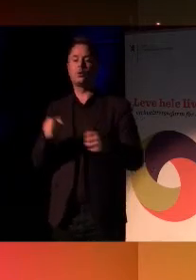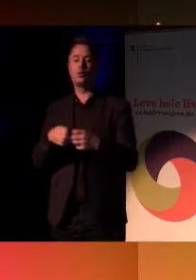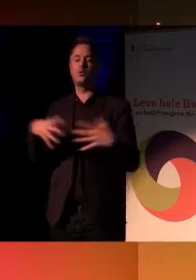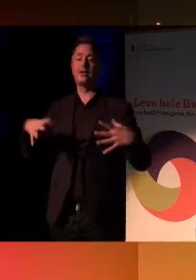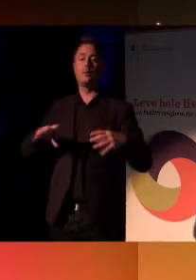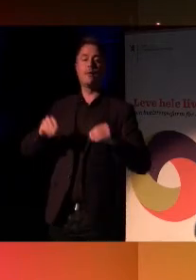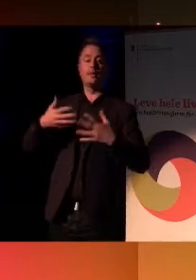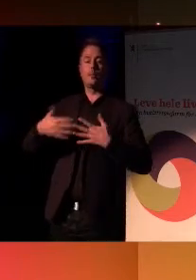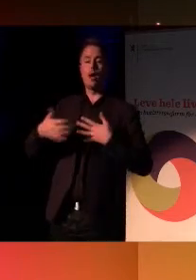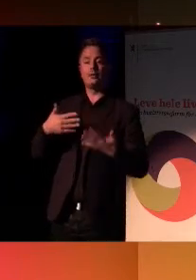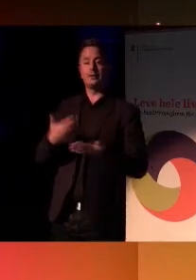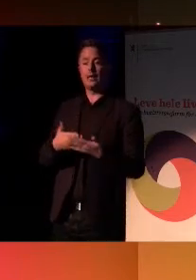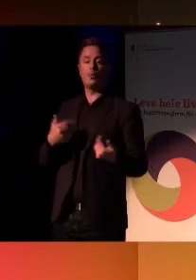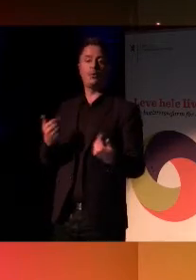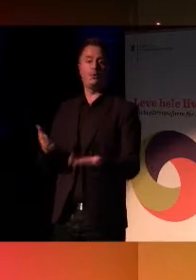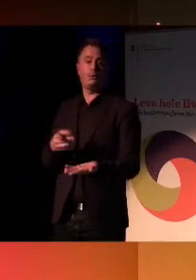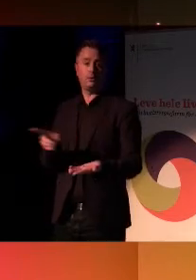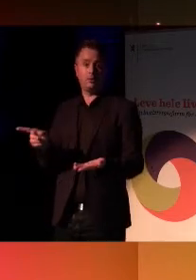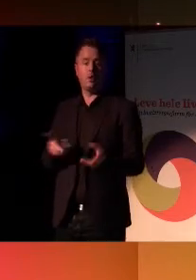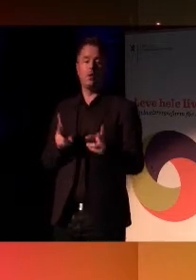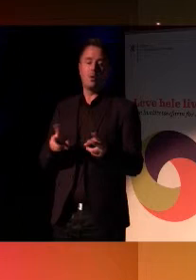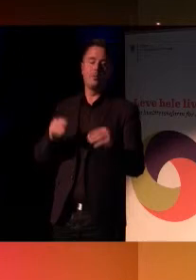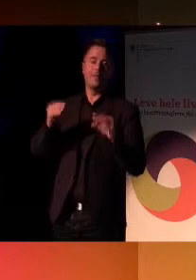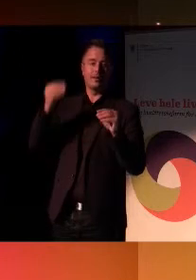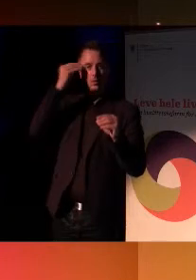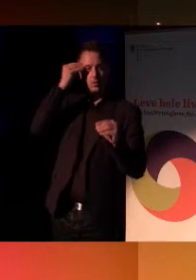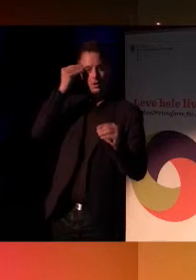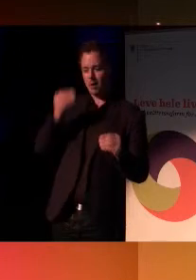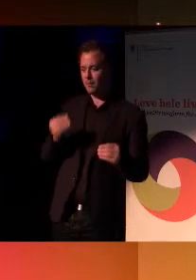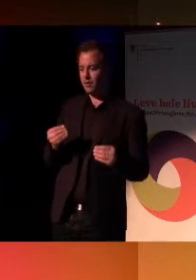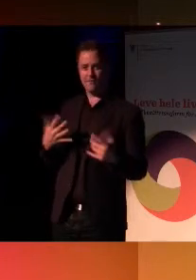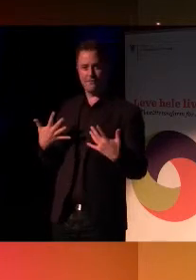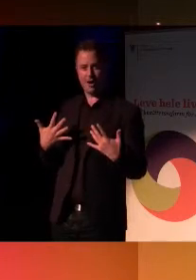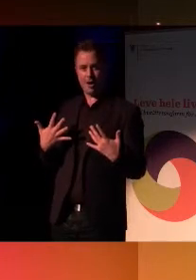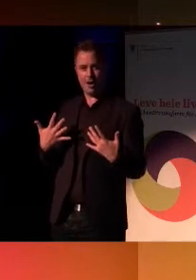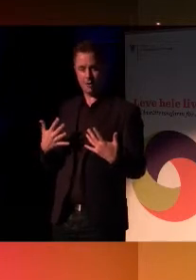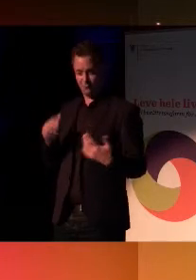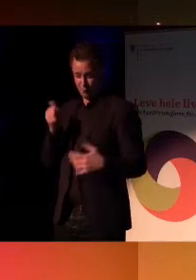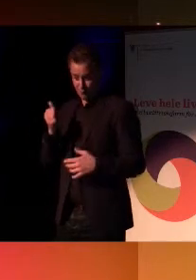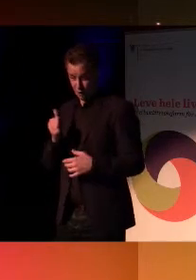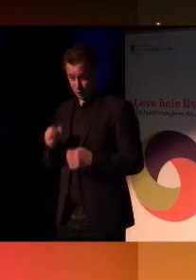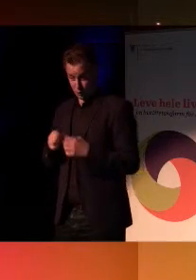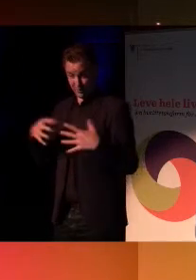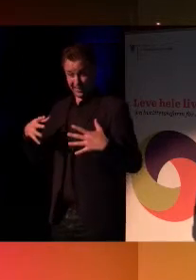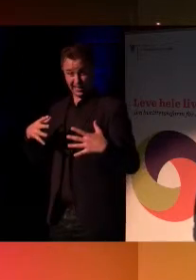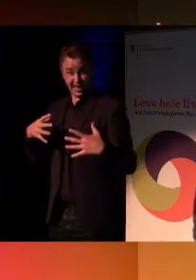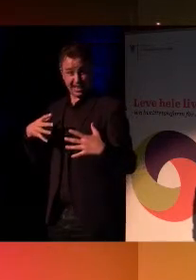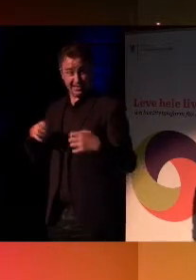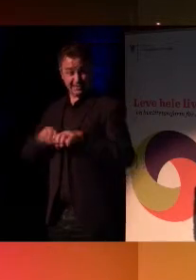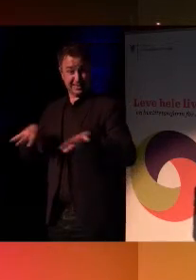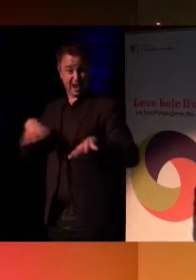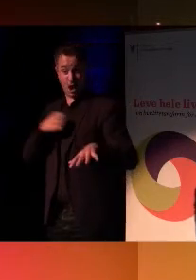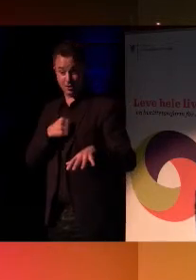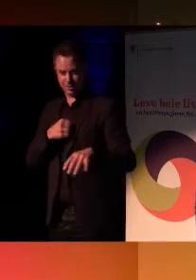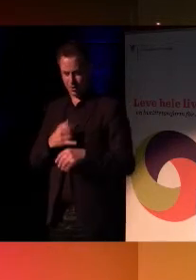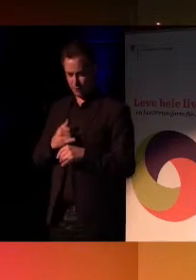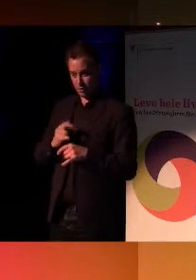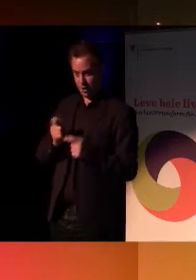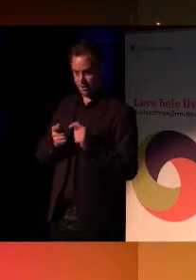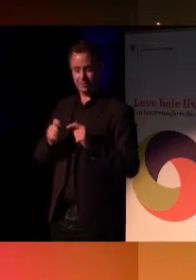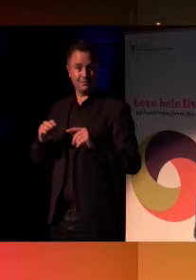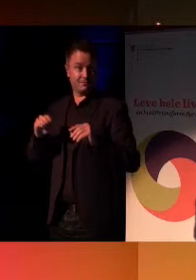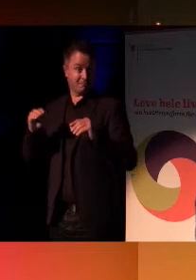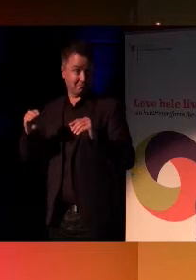gruppen, samt bedre kunnskap om hva for eldre får generalisert angst, og hva for det ikke blir så lett bedre. Og til slutt så hadde